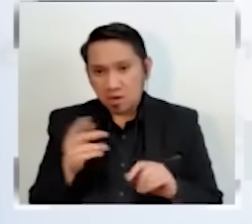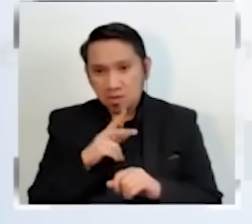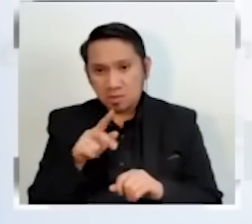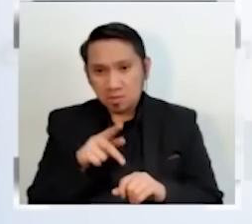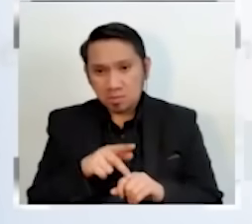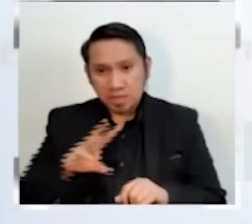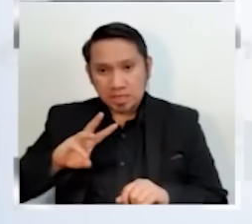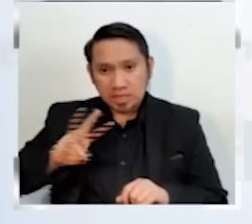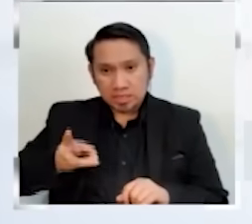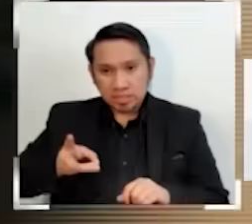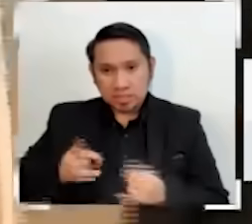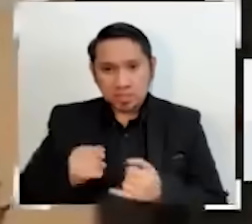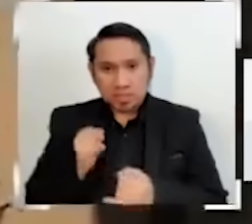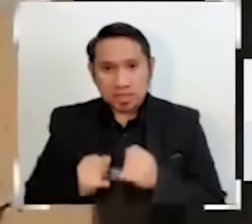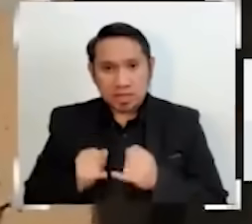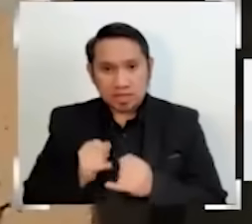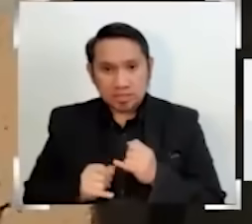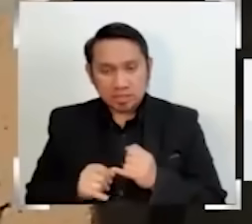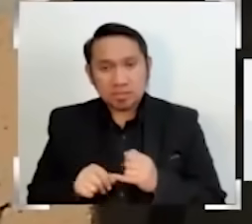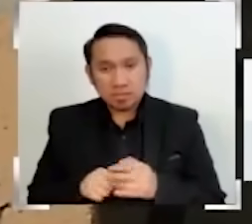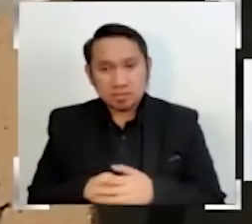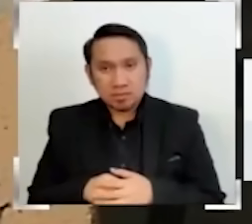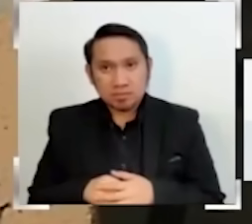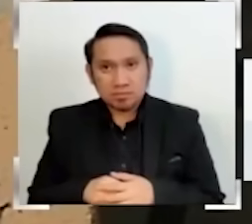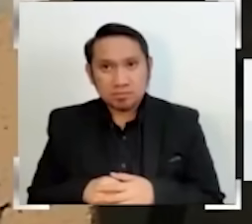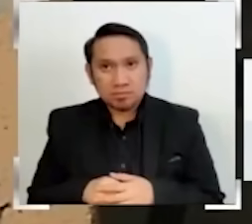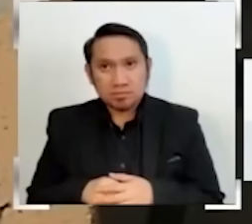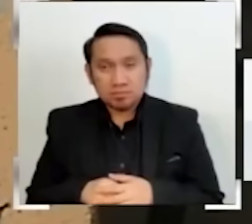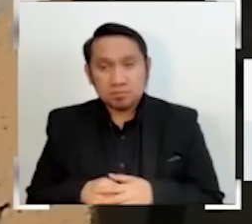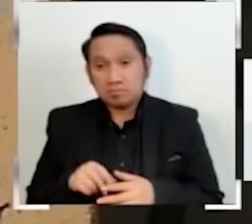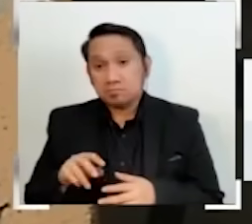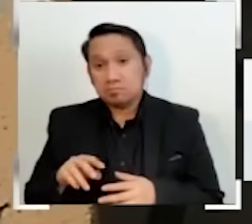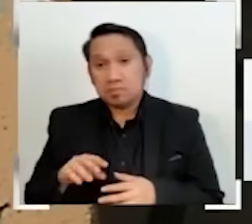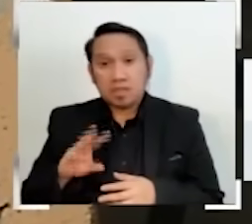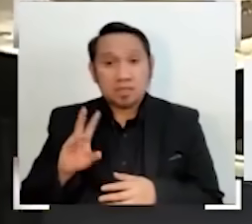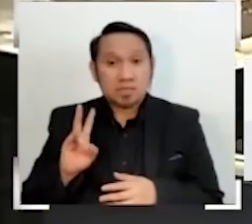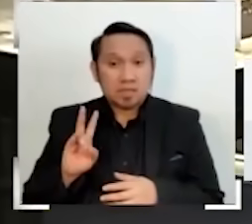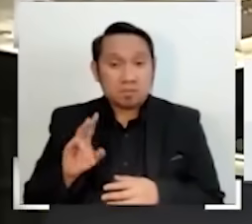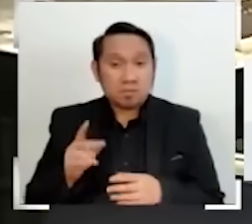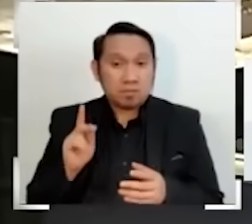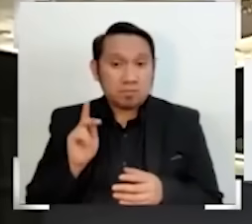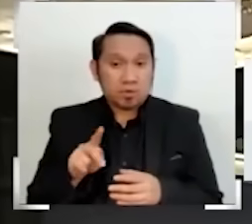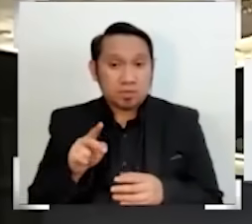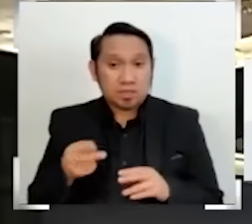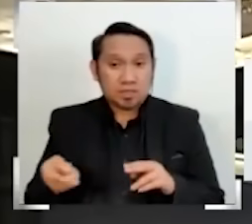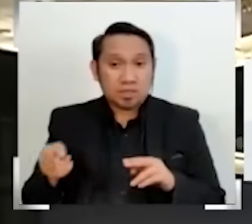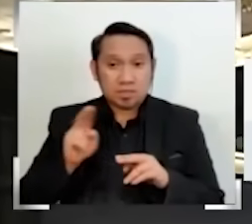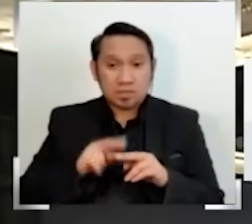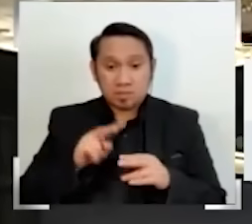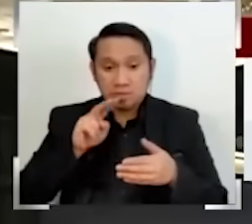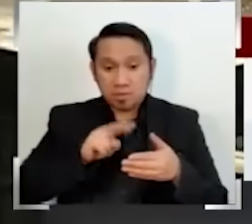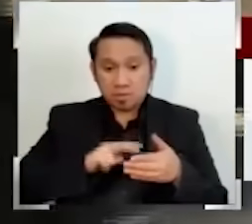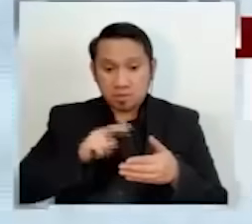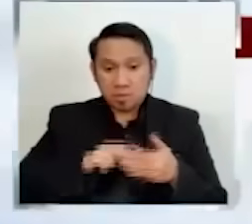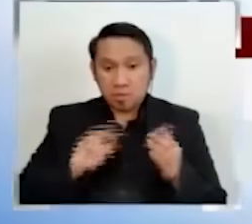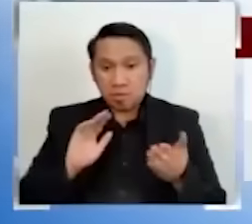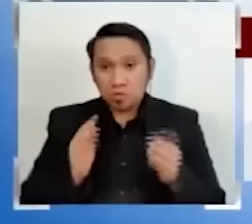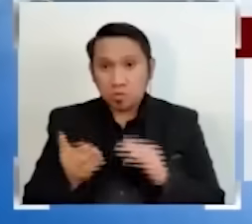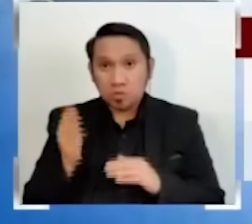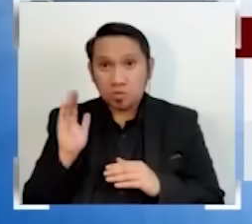sa 81 bansa. 7 puntos naman ang itinaas ng mga estudyanteng Pinoy sa reading kumpara noong